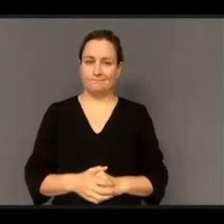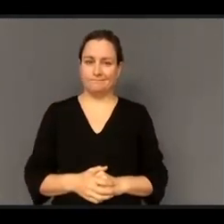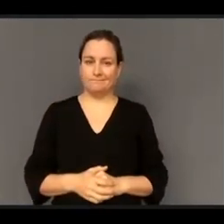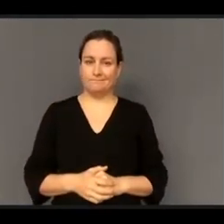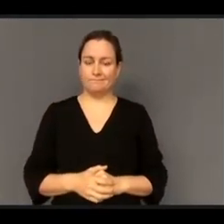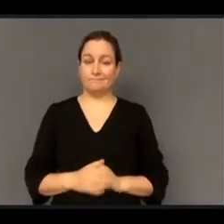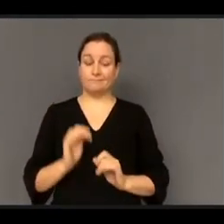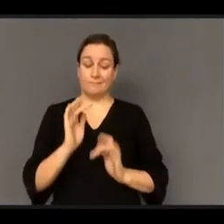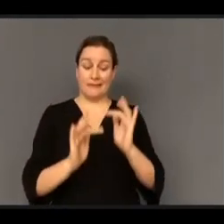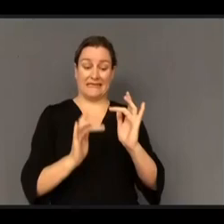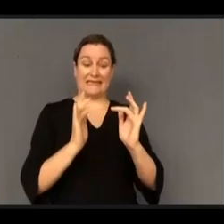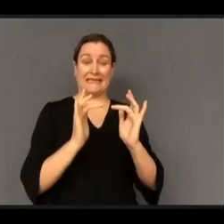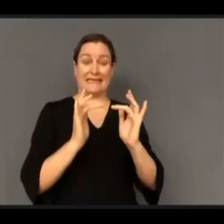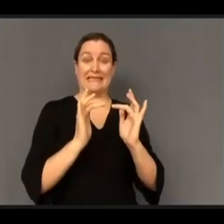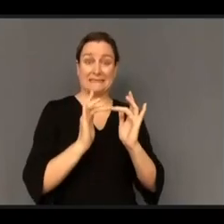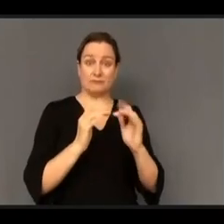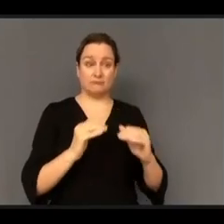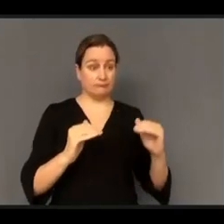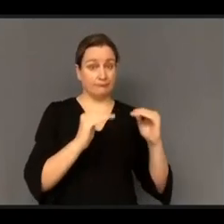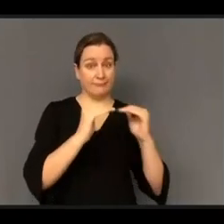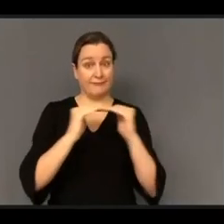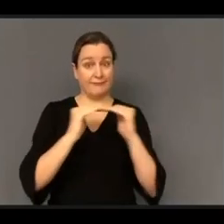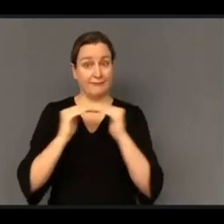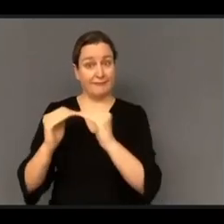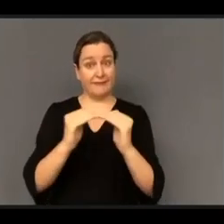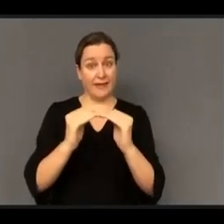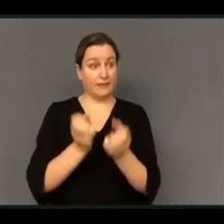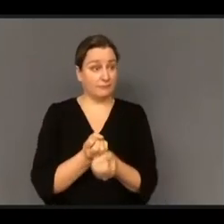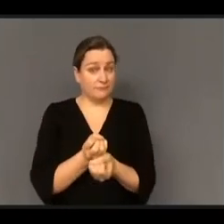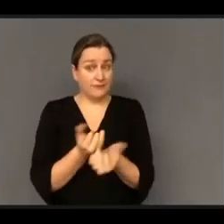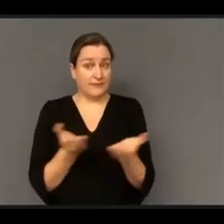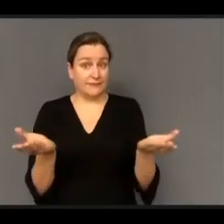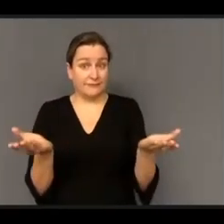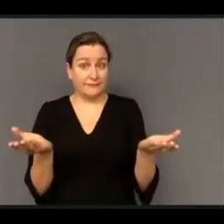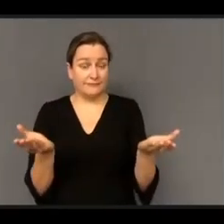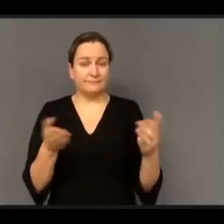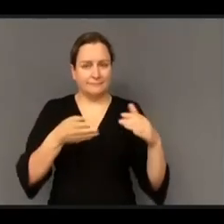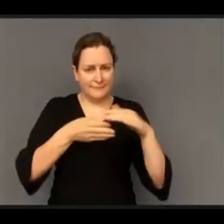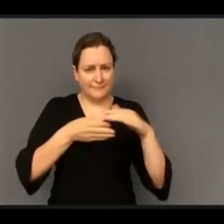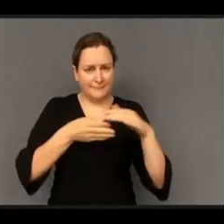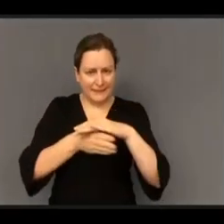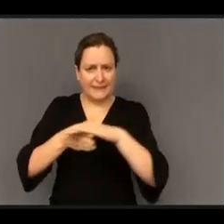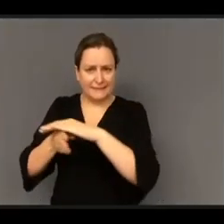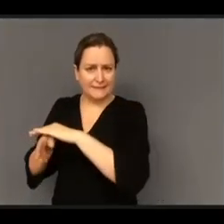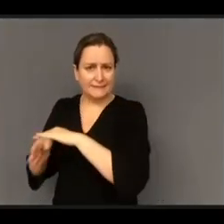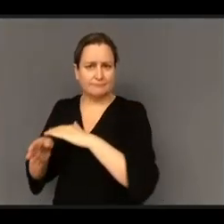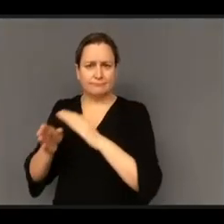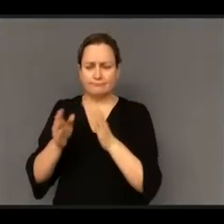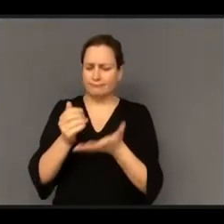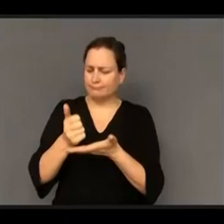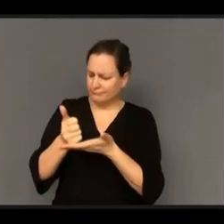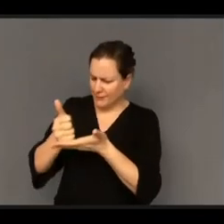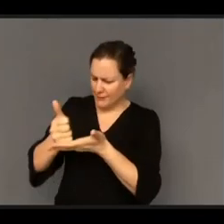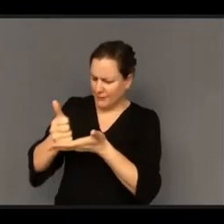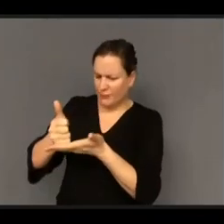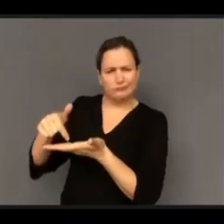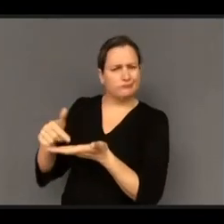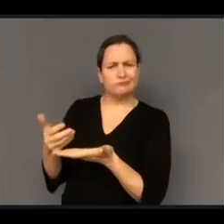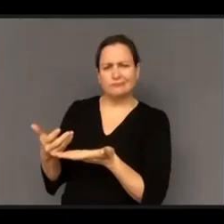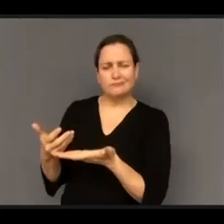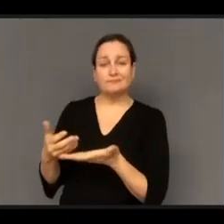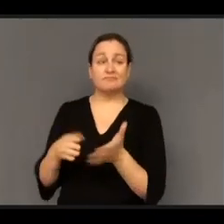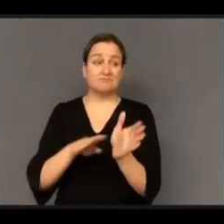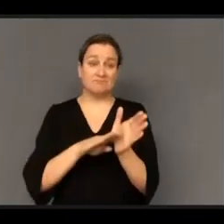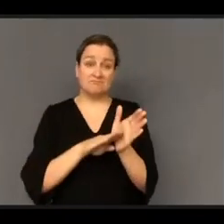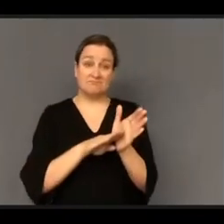安全保障といった我々が直面するさまざまな課題の解決や人